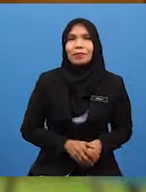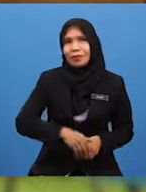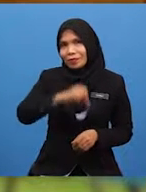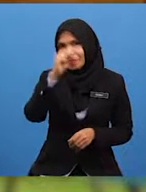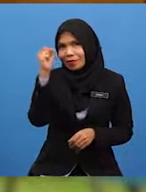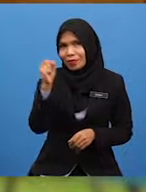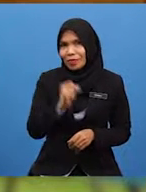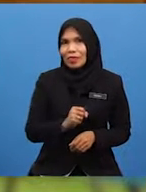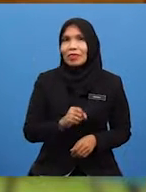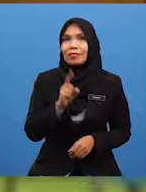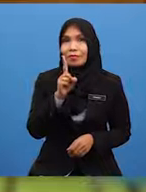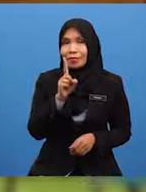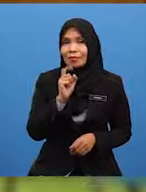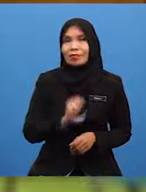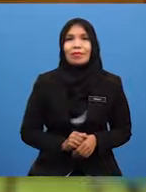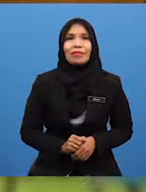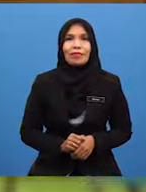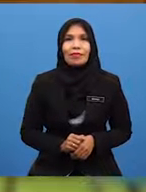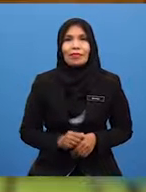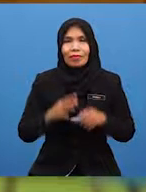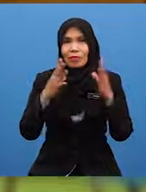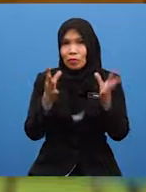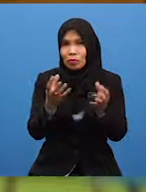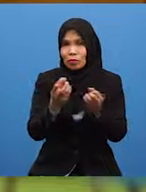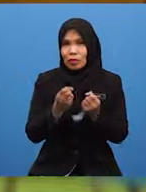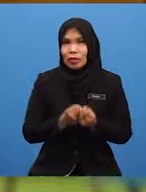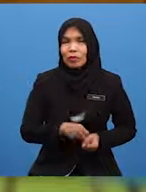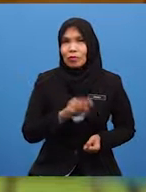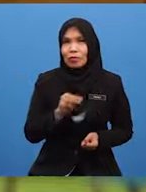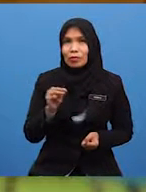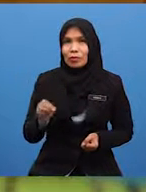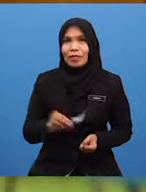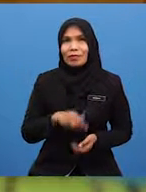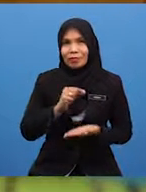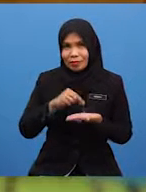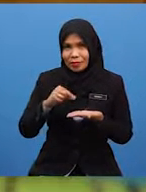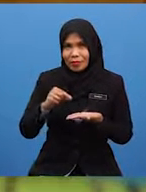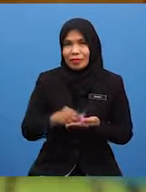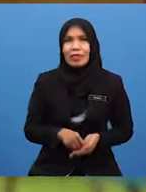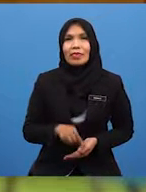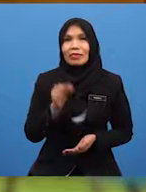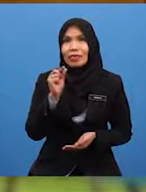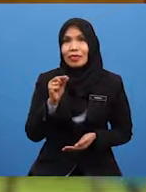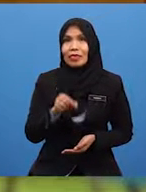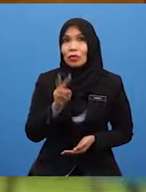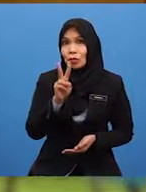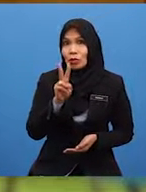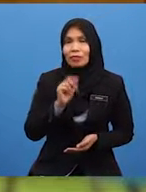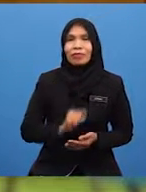Soalan pertama. Cikgu mahu murid-murid tulis titik 2.